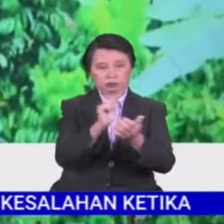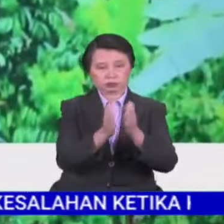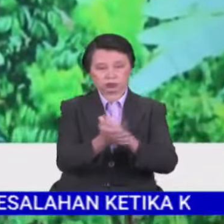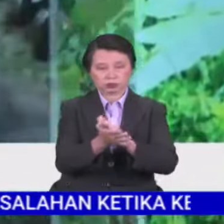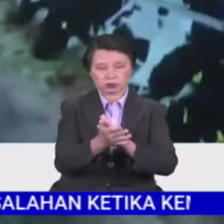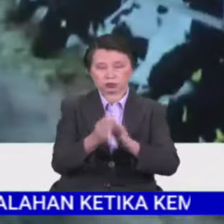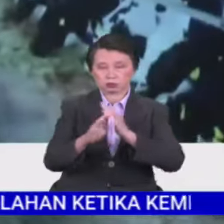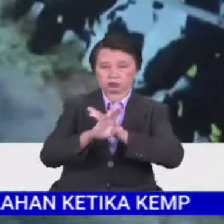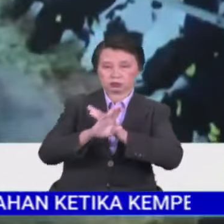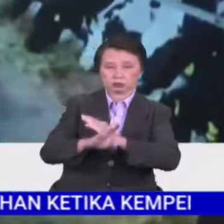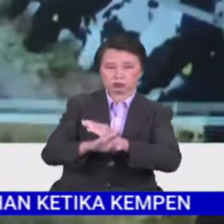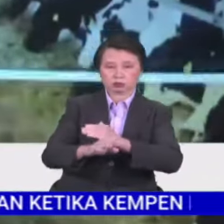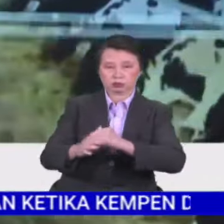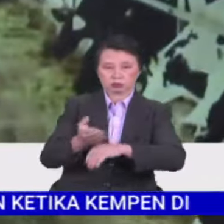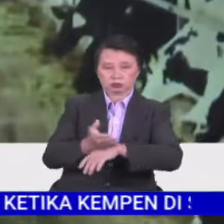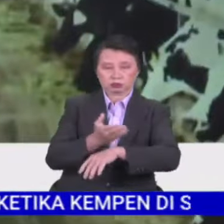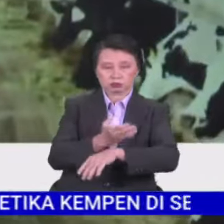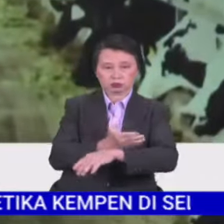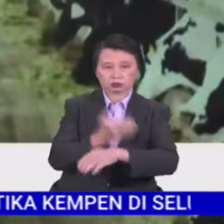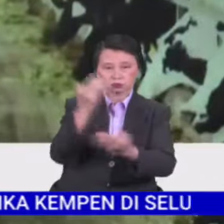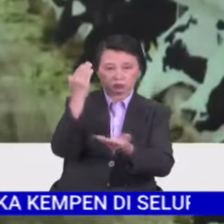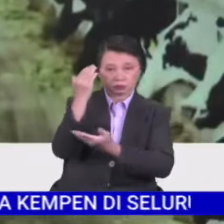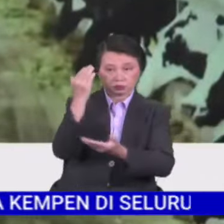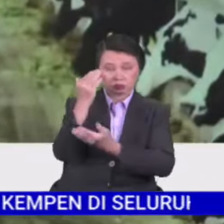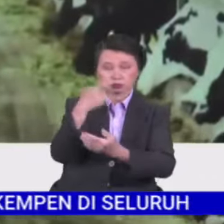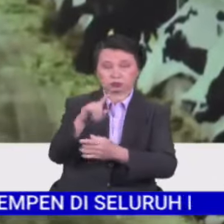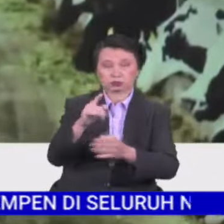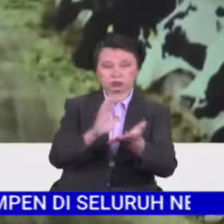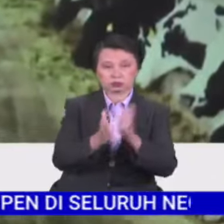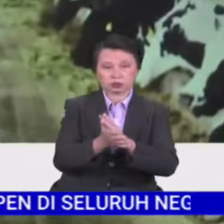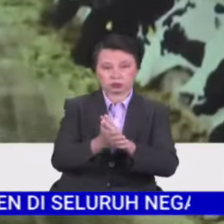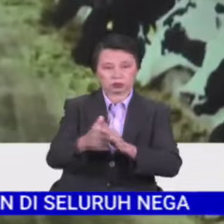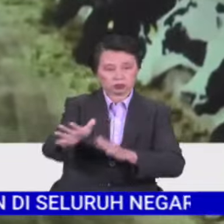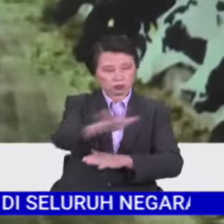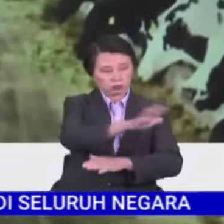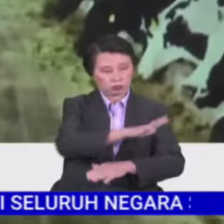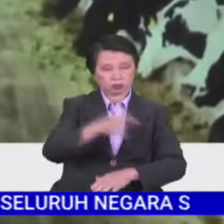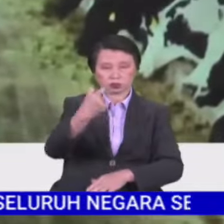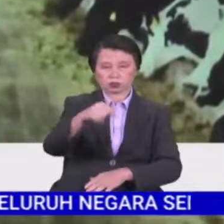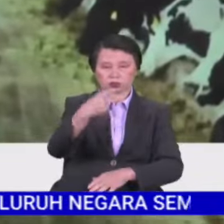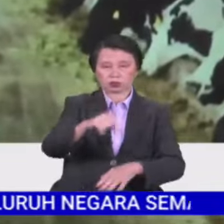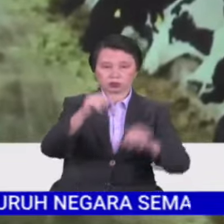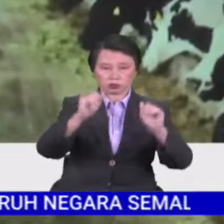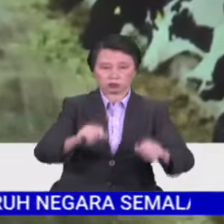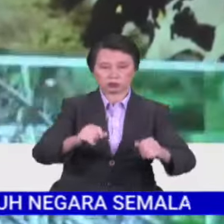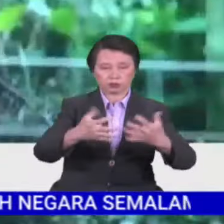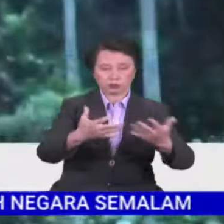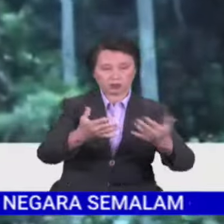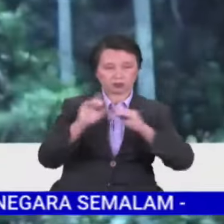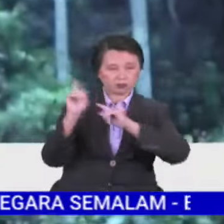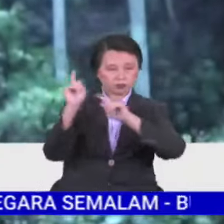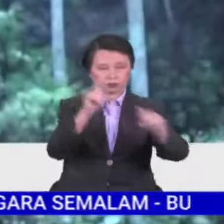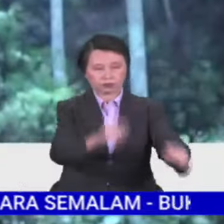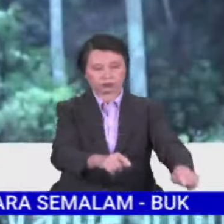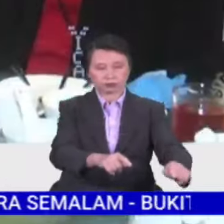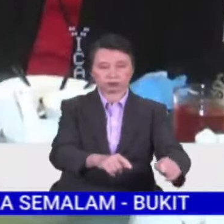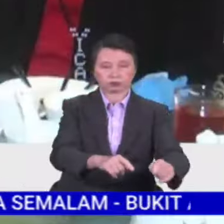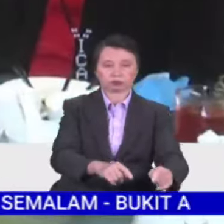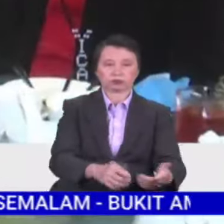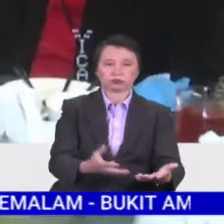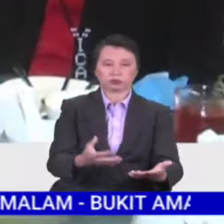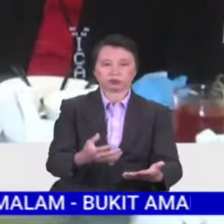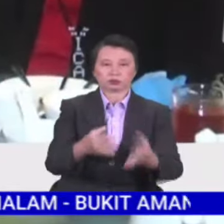yang menghalang penebangan hutan di samping bertindak sebagai koridor hijau yang membolehkan pelbagai spesies berhijrah merentasi